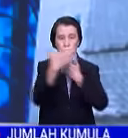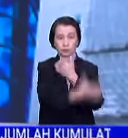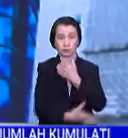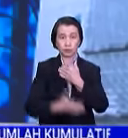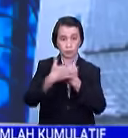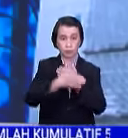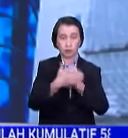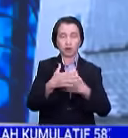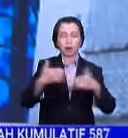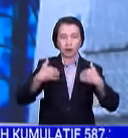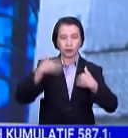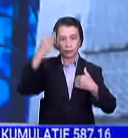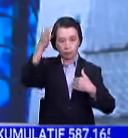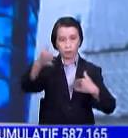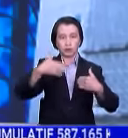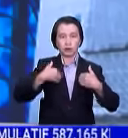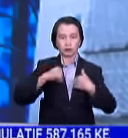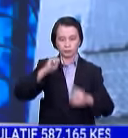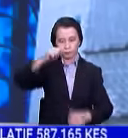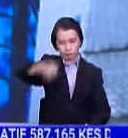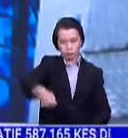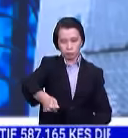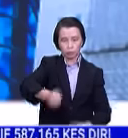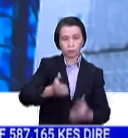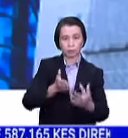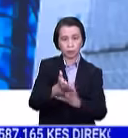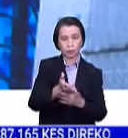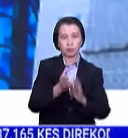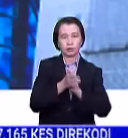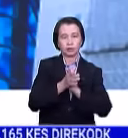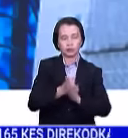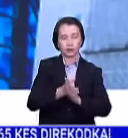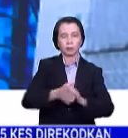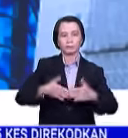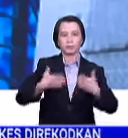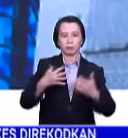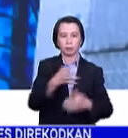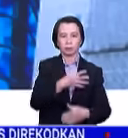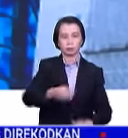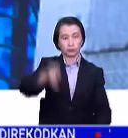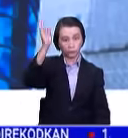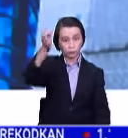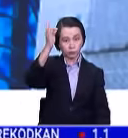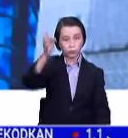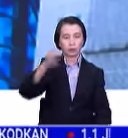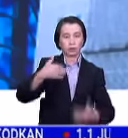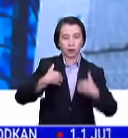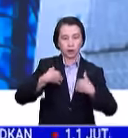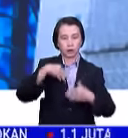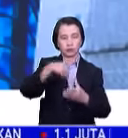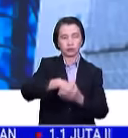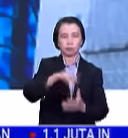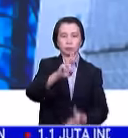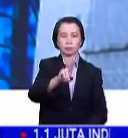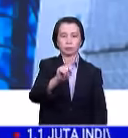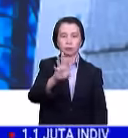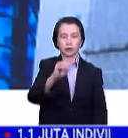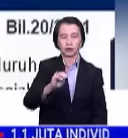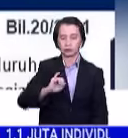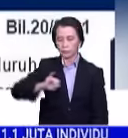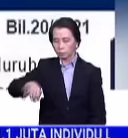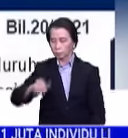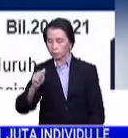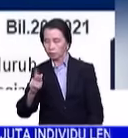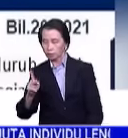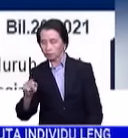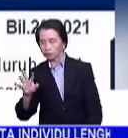yang dijadual berlangsung esok itu dianjur menerusi Salam Pagi dan Forum Perdana Ehwal Islam yang bersiaran di RTM. JAKIM dalam